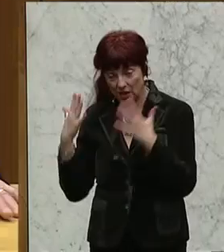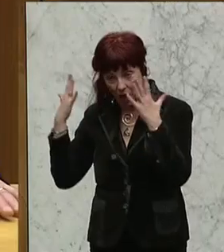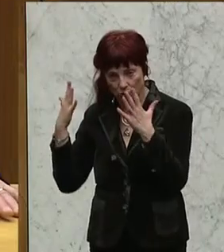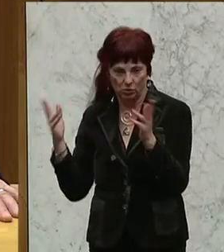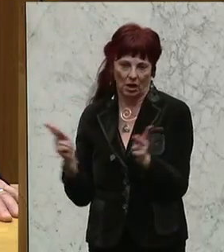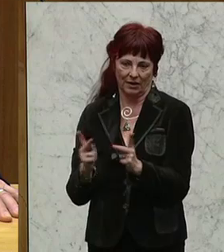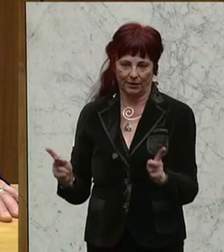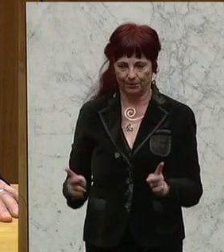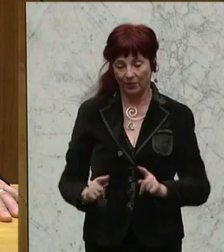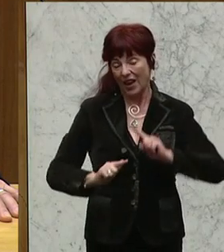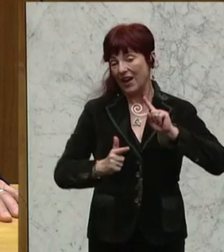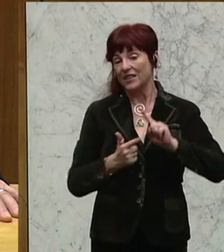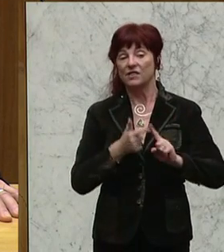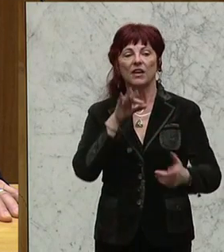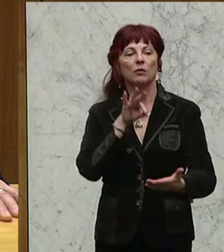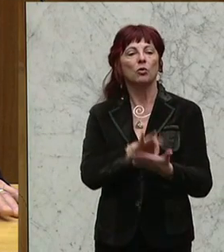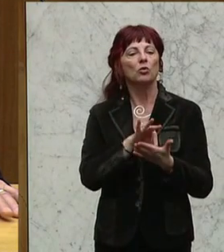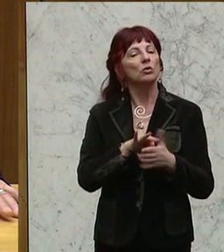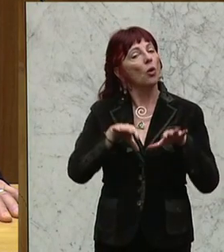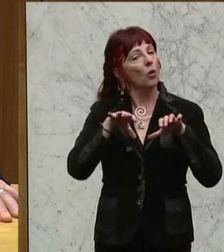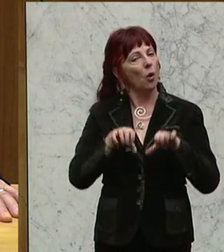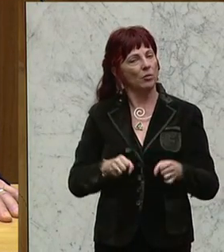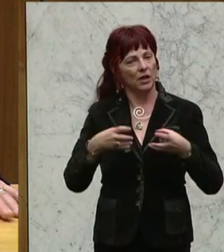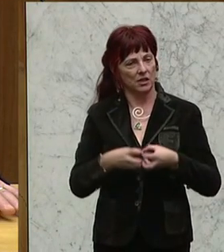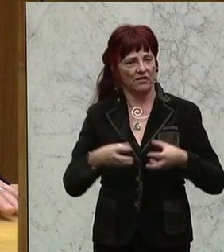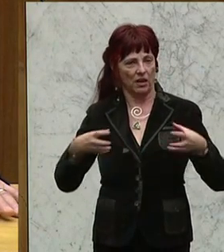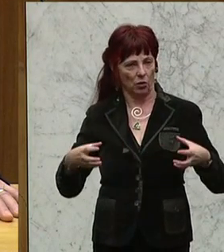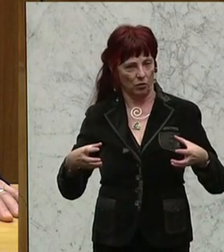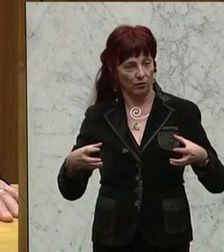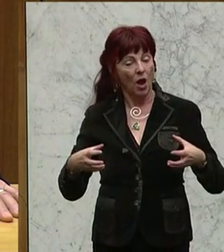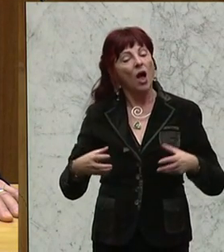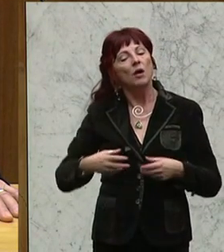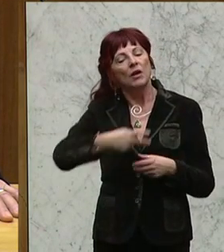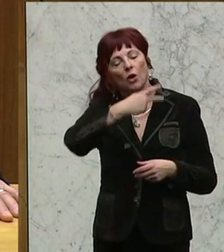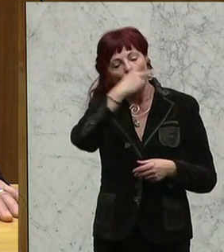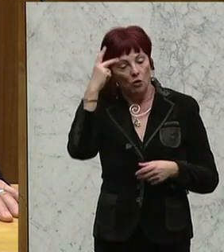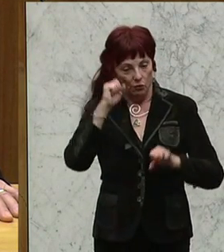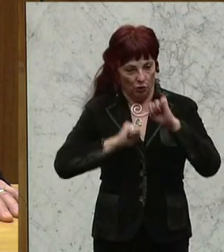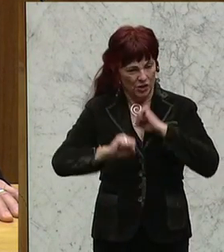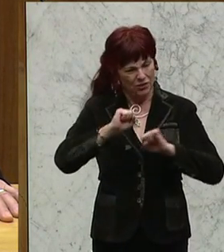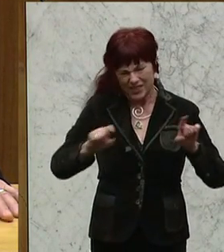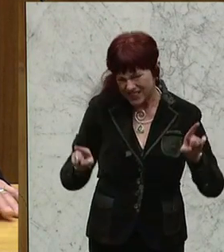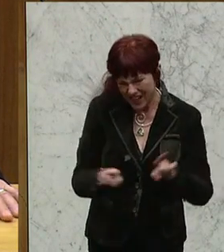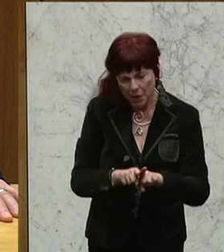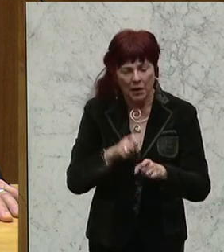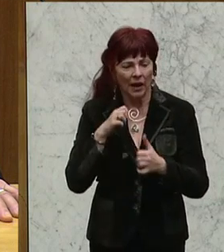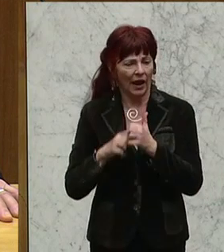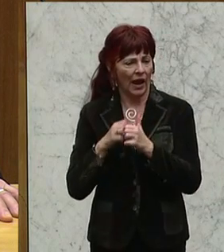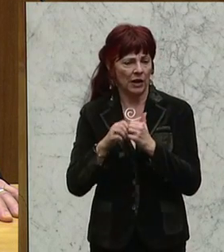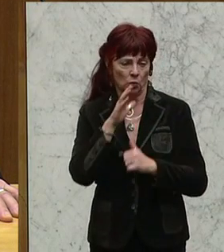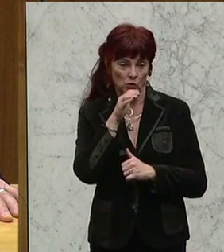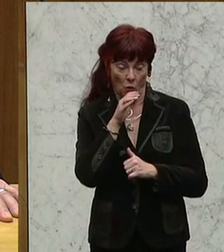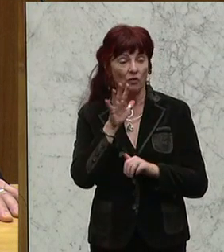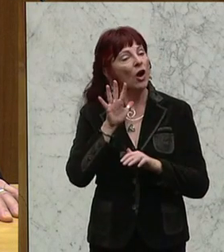Kompetenzerweiterung die Volksanwaltschaft ist so wie der Rechnungshof ein Instrument des Parlaments zweckskontrolle